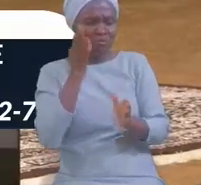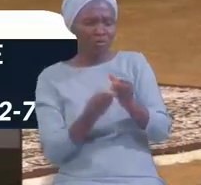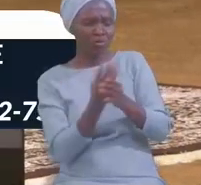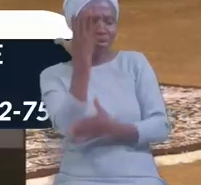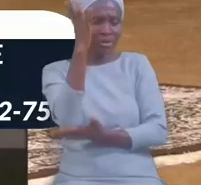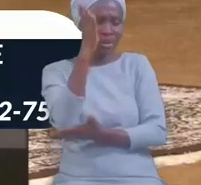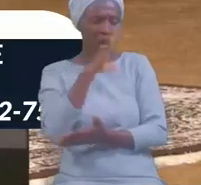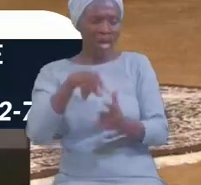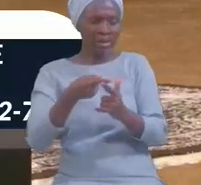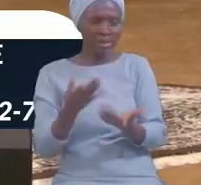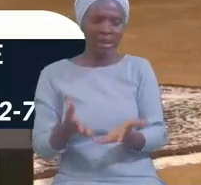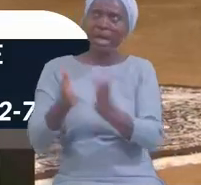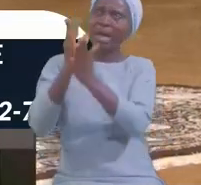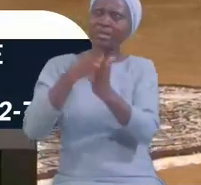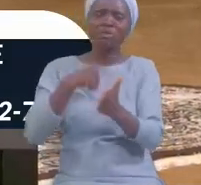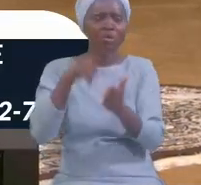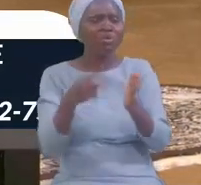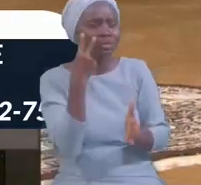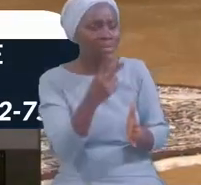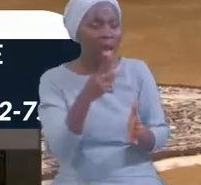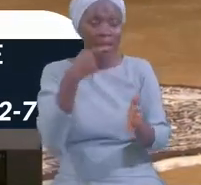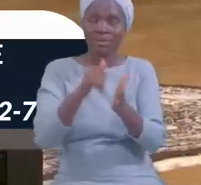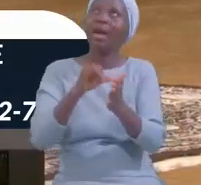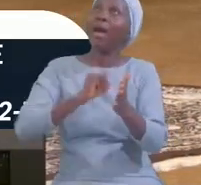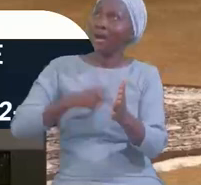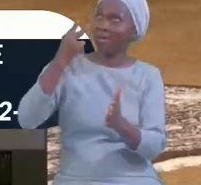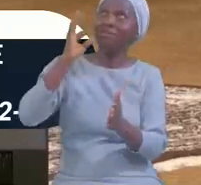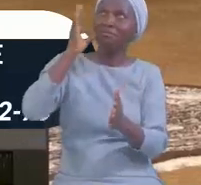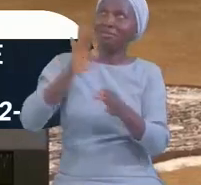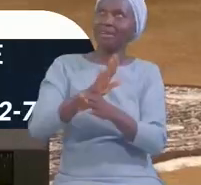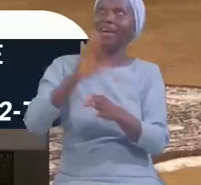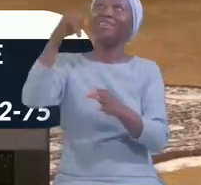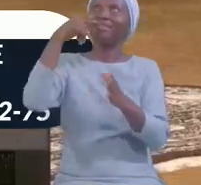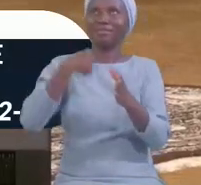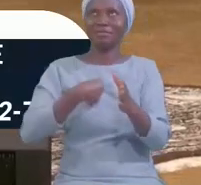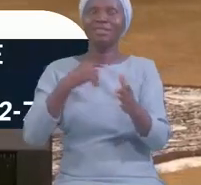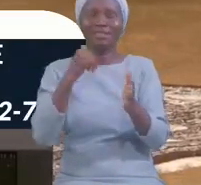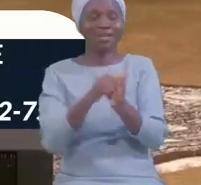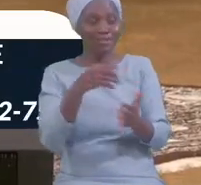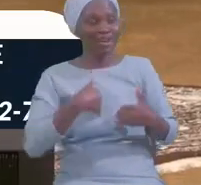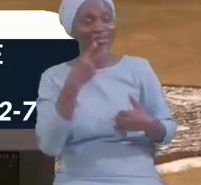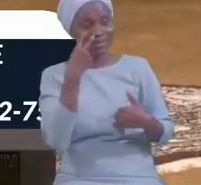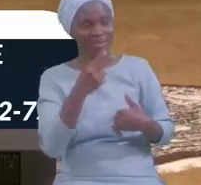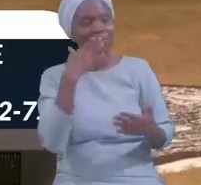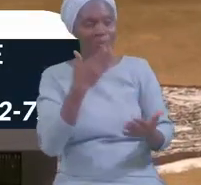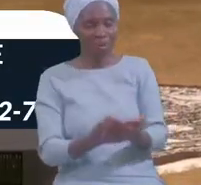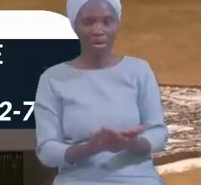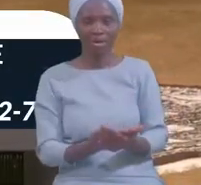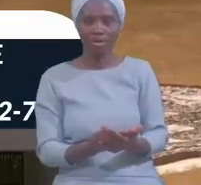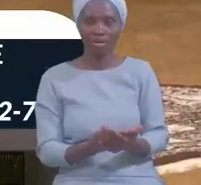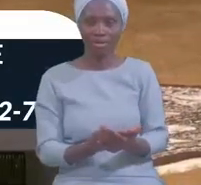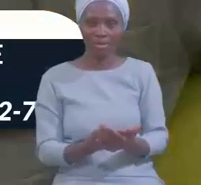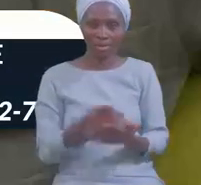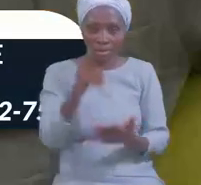dit, que vois-tu? Je vois la fructification. Il dit, tu as bien vu. Y a-t-il quelqu'un là-bas qui voit bien ce